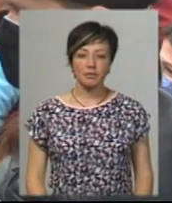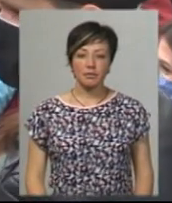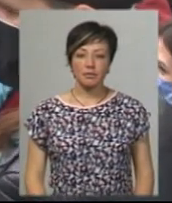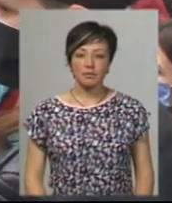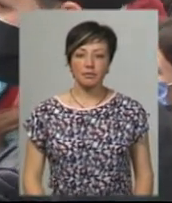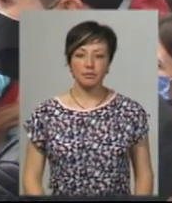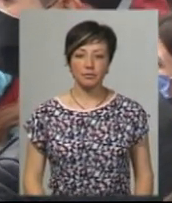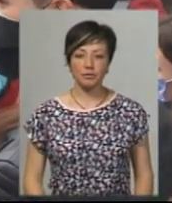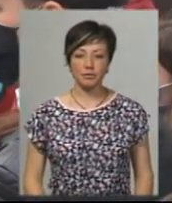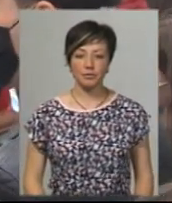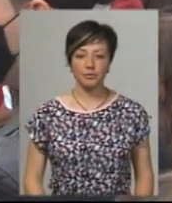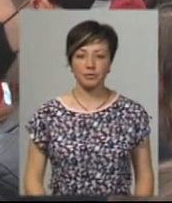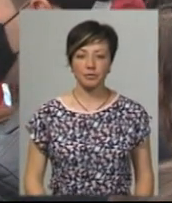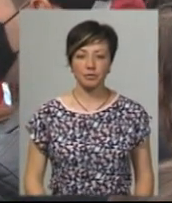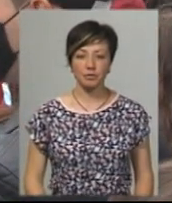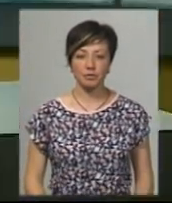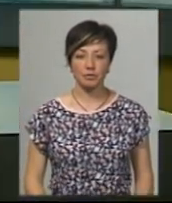Горішевський. Новини на Суспільному. Хмельницький.